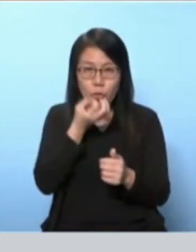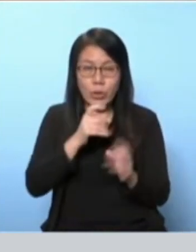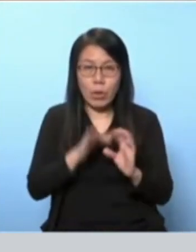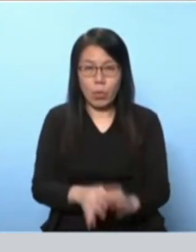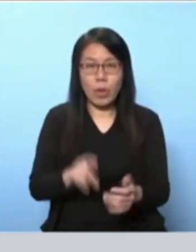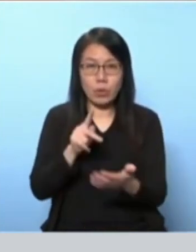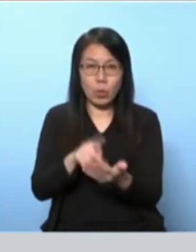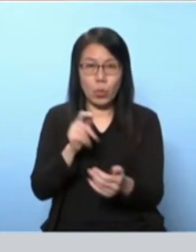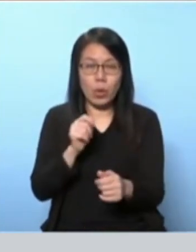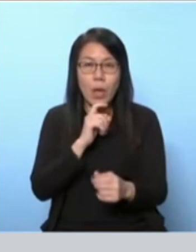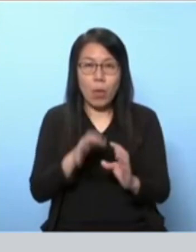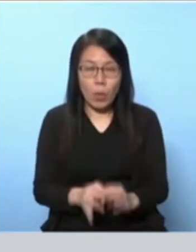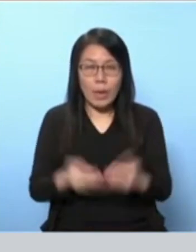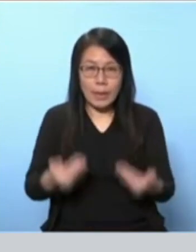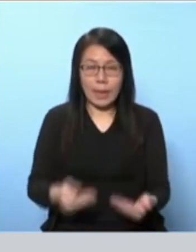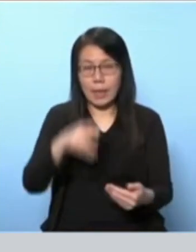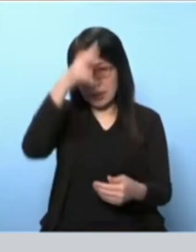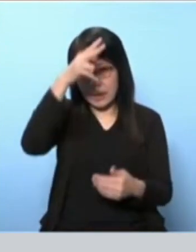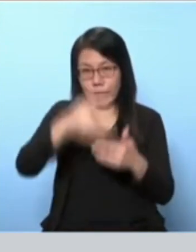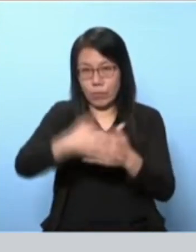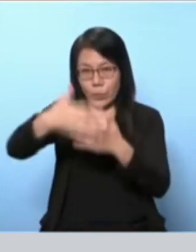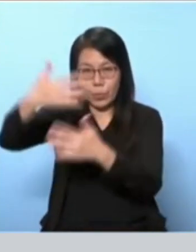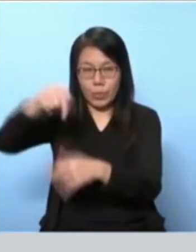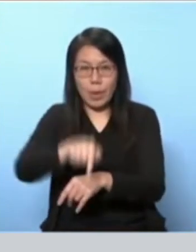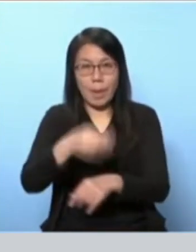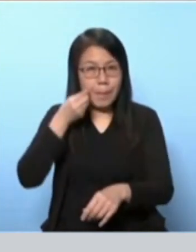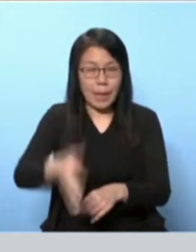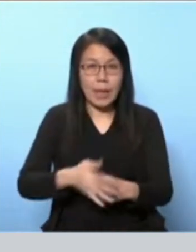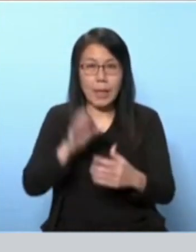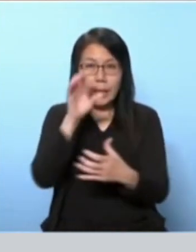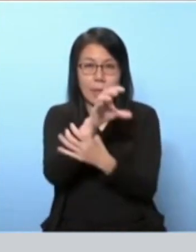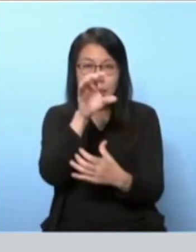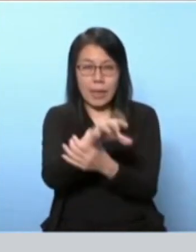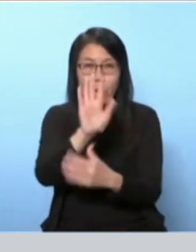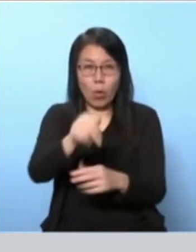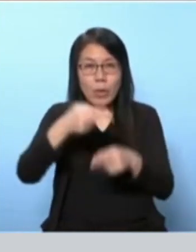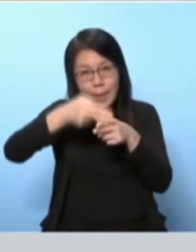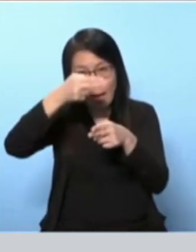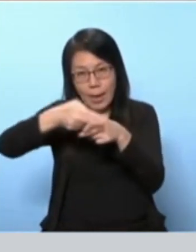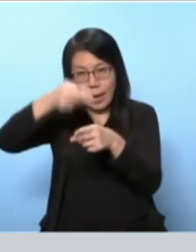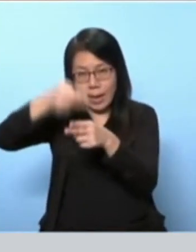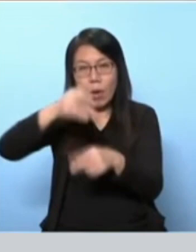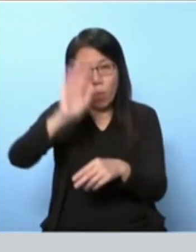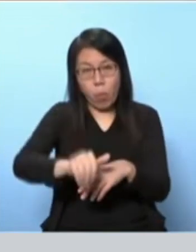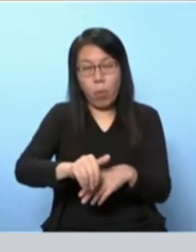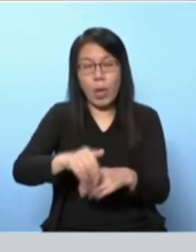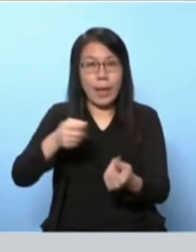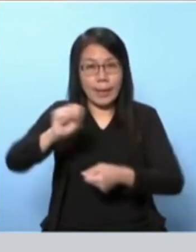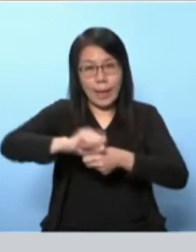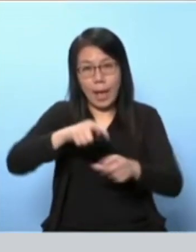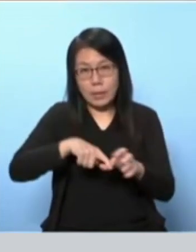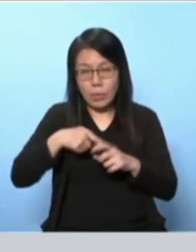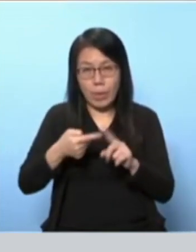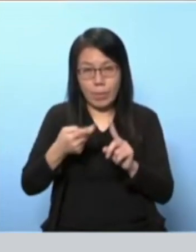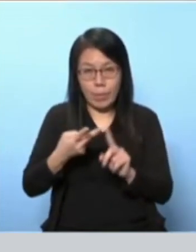咧，就是租借現有政府的物業咧，係俾到電影界係拍電影，增加政府收入，